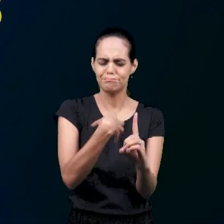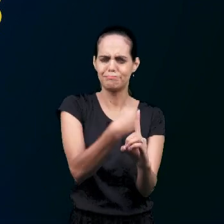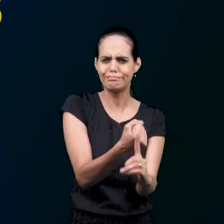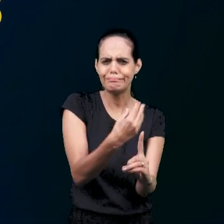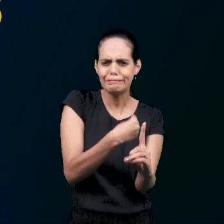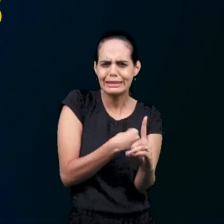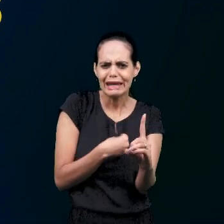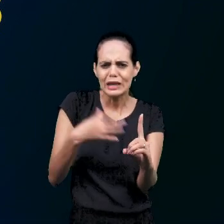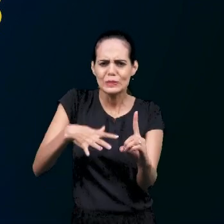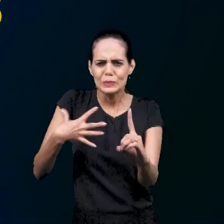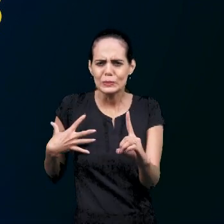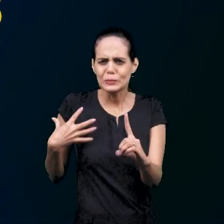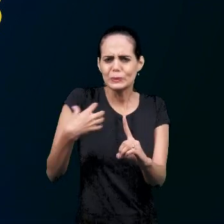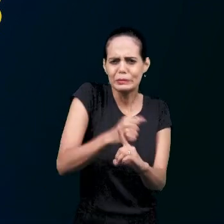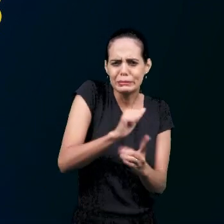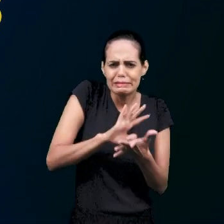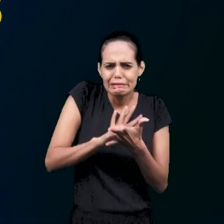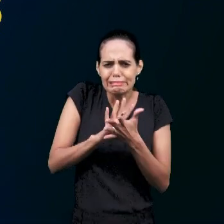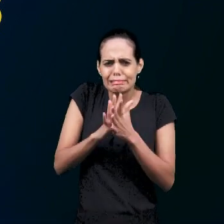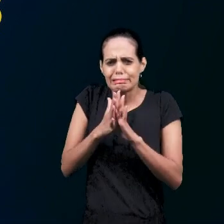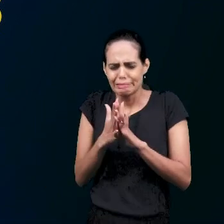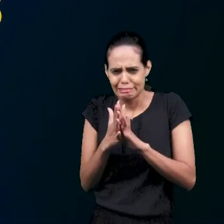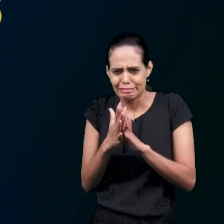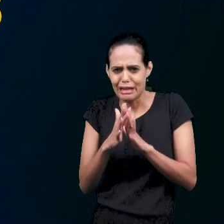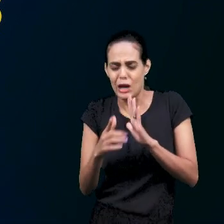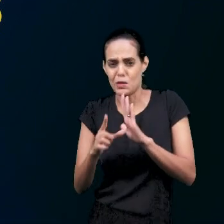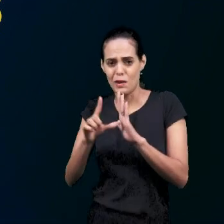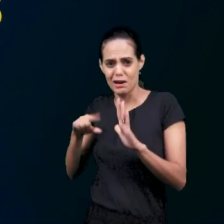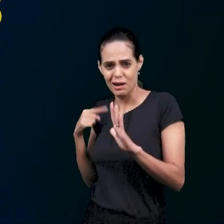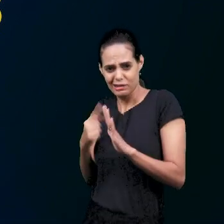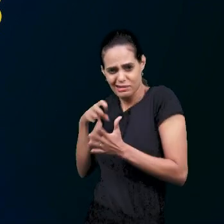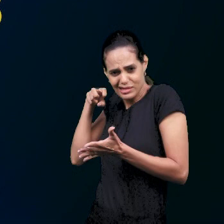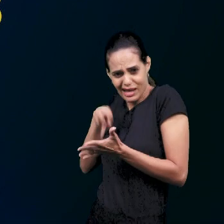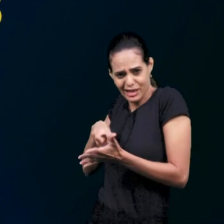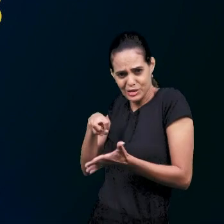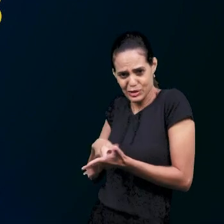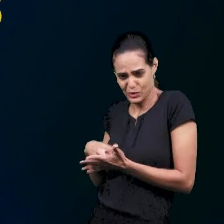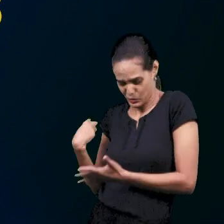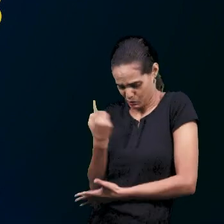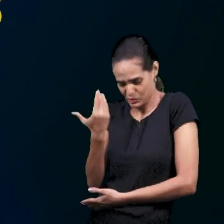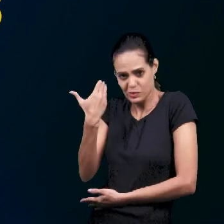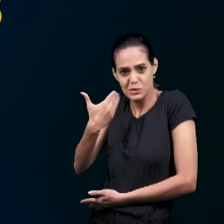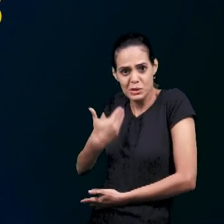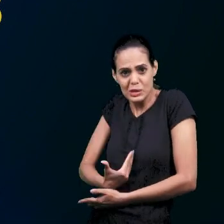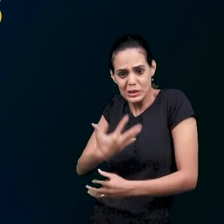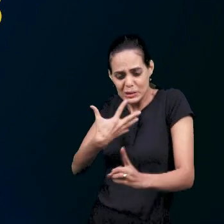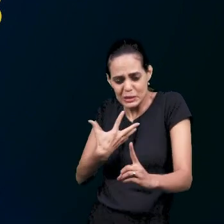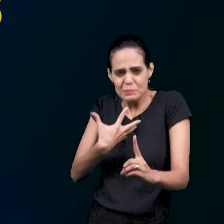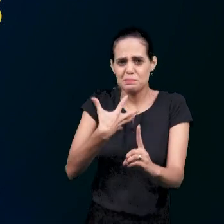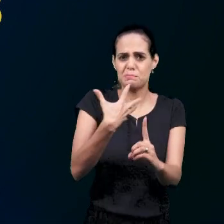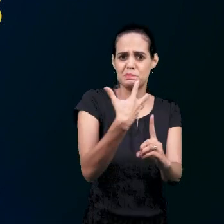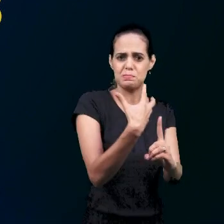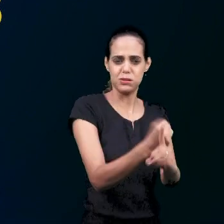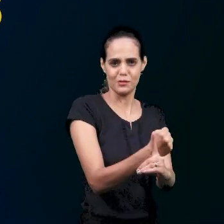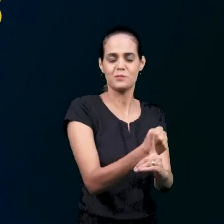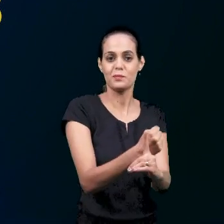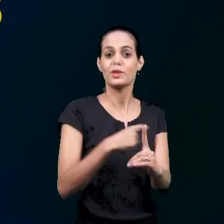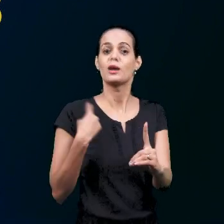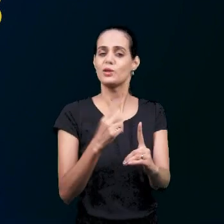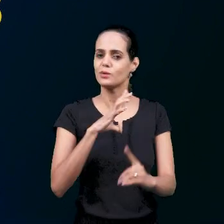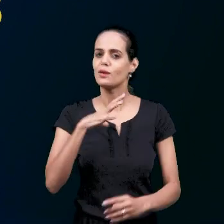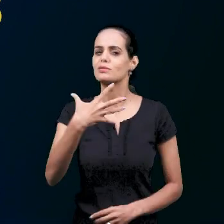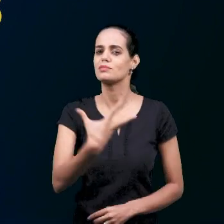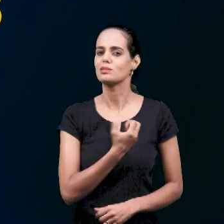transgressions et écrasé pour nos iniquités, le châtiment qui nous apporte la paix était sur